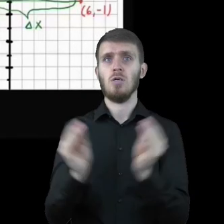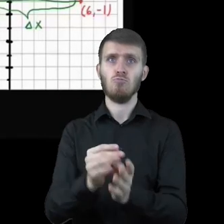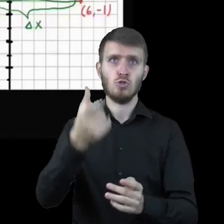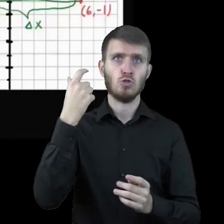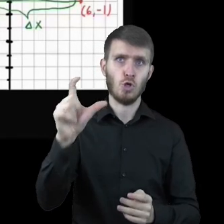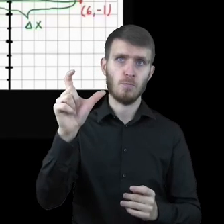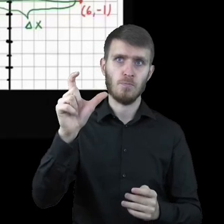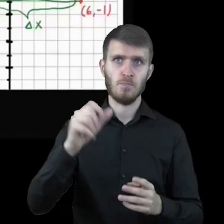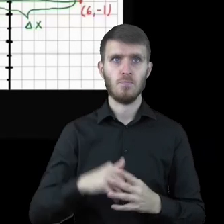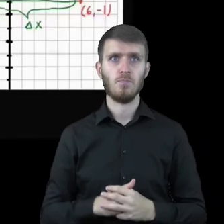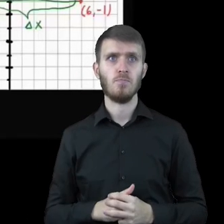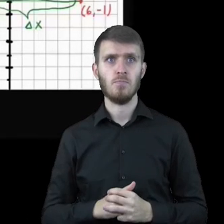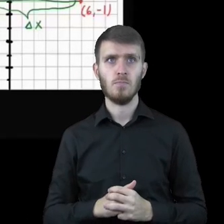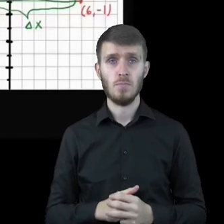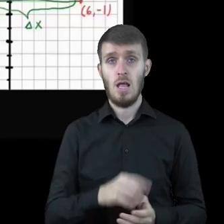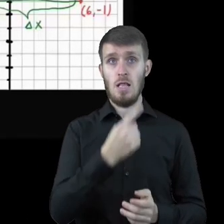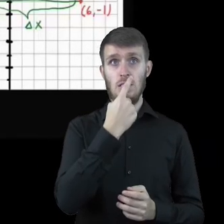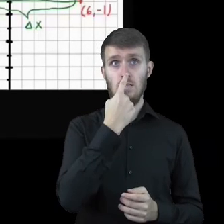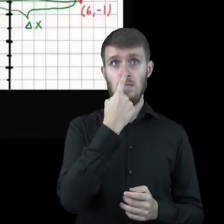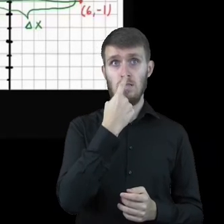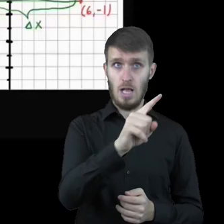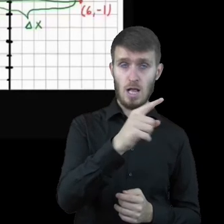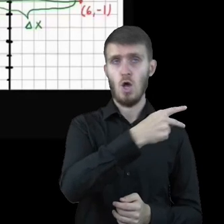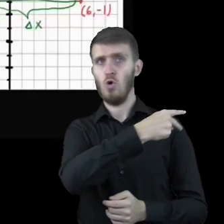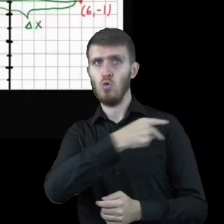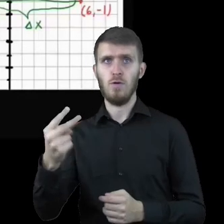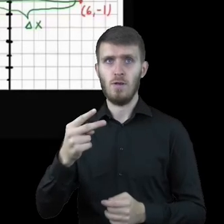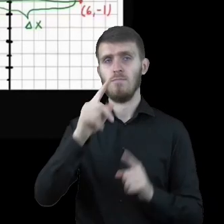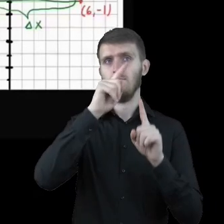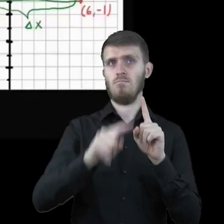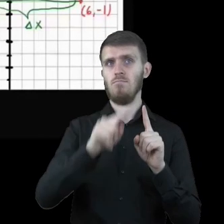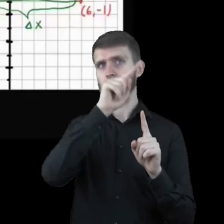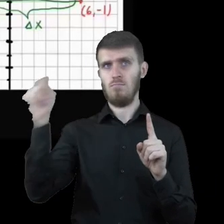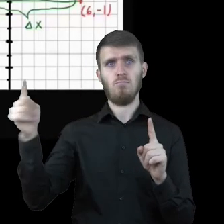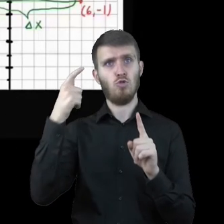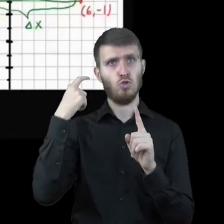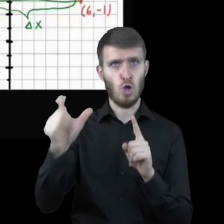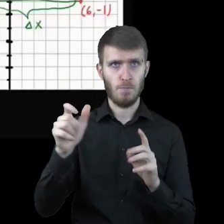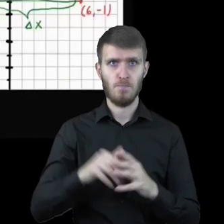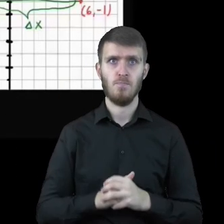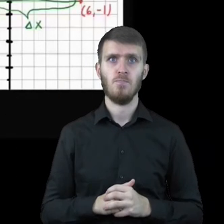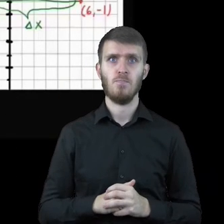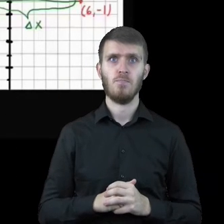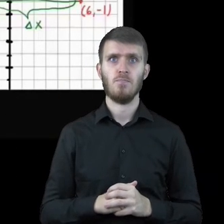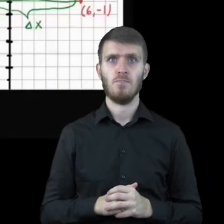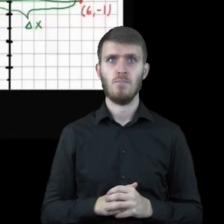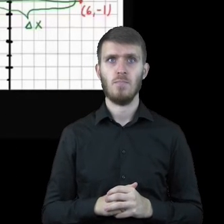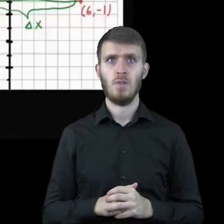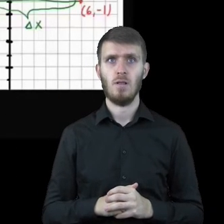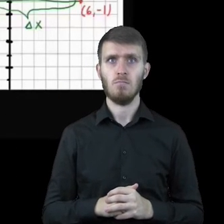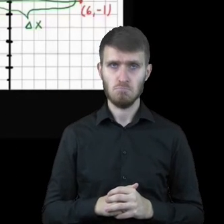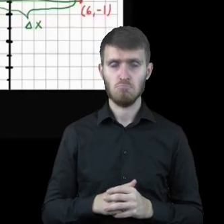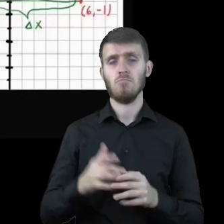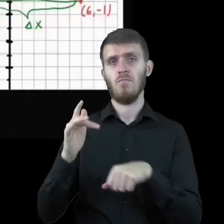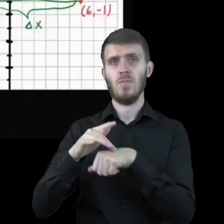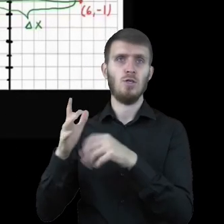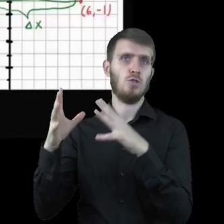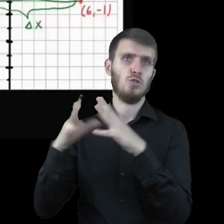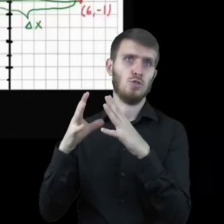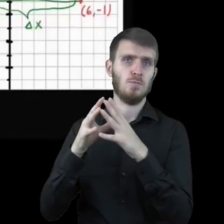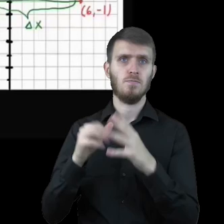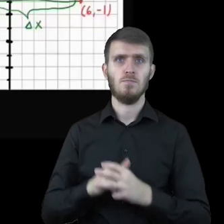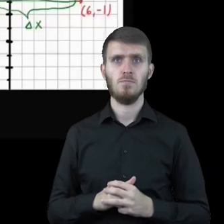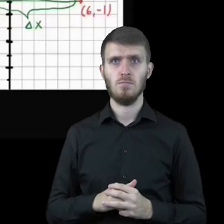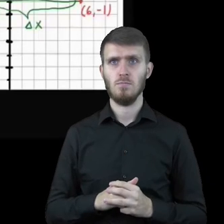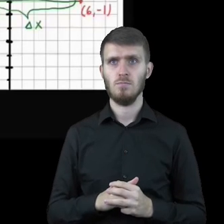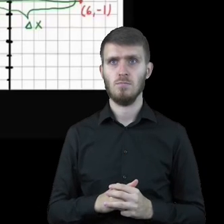64, czyli 100. Zatem D jest równy pierwiastek ze 100, czyli